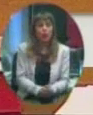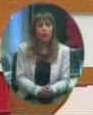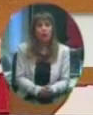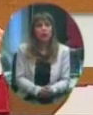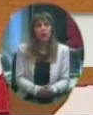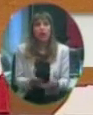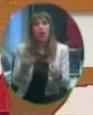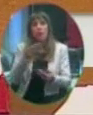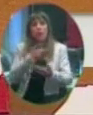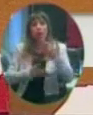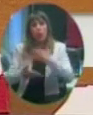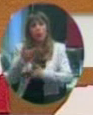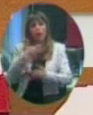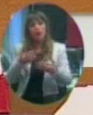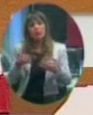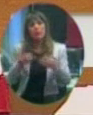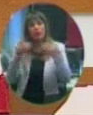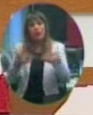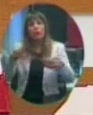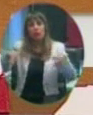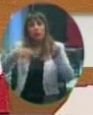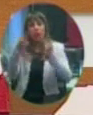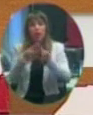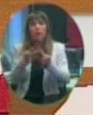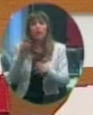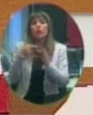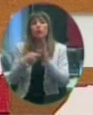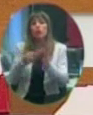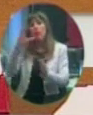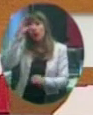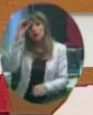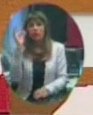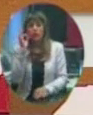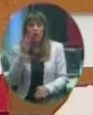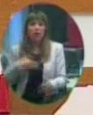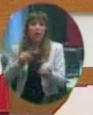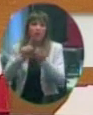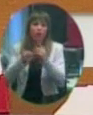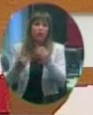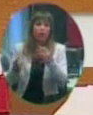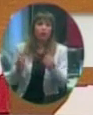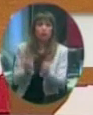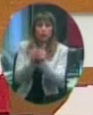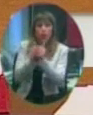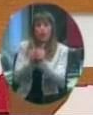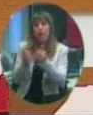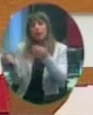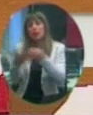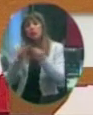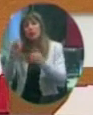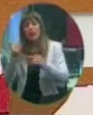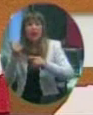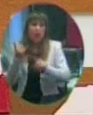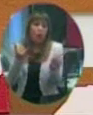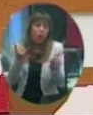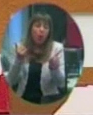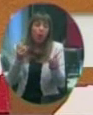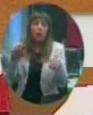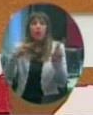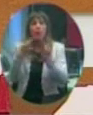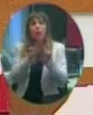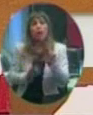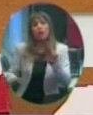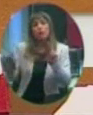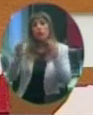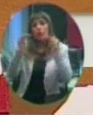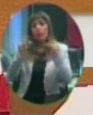איש ואישה מבקשים להפוך לזוג. עם או בלי נישואים, גם בעולמנו הפחות, הפתוח